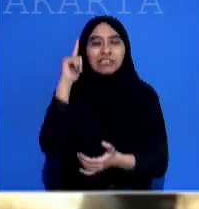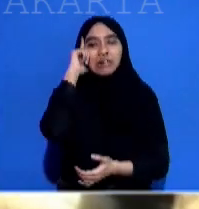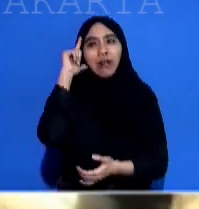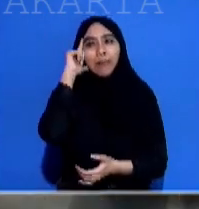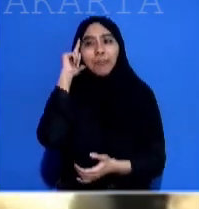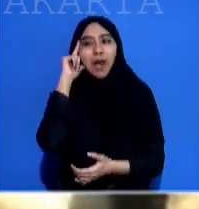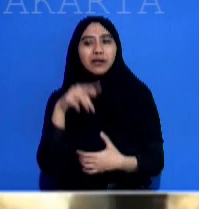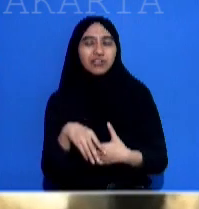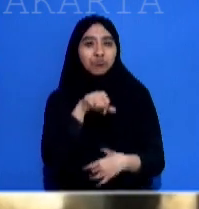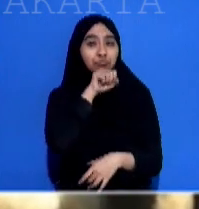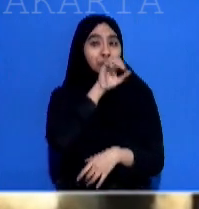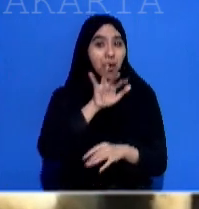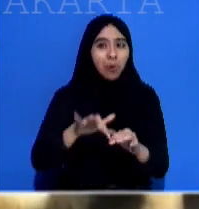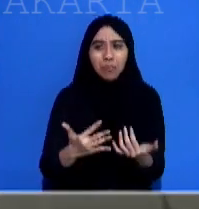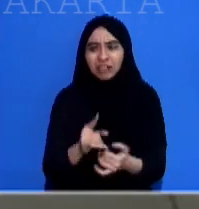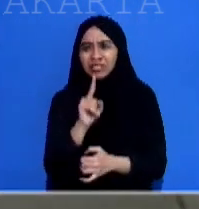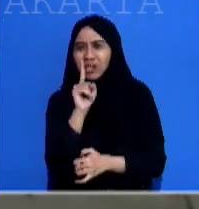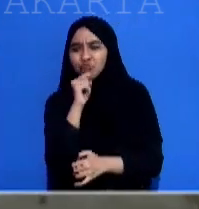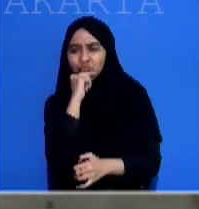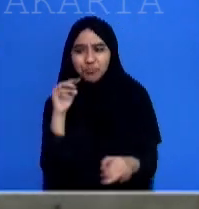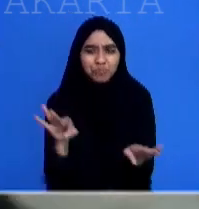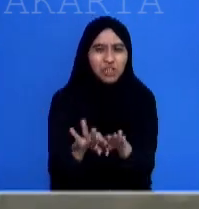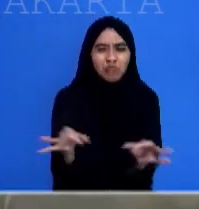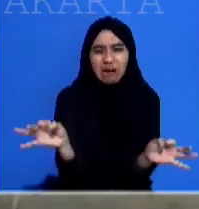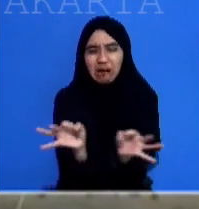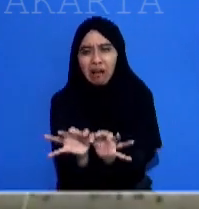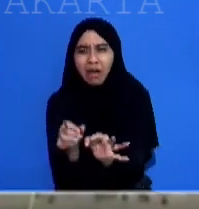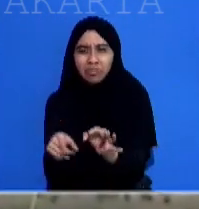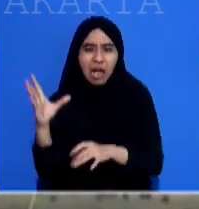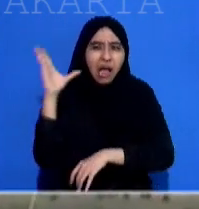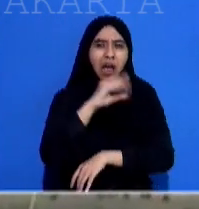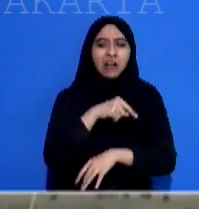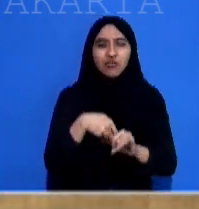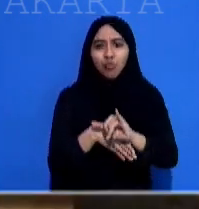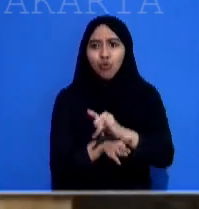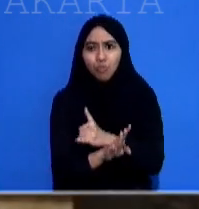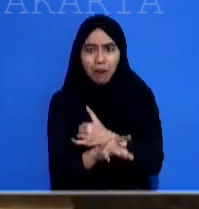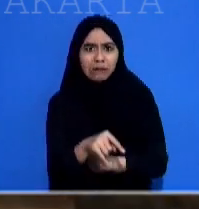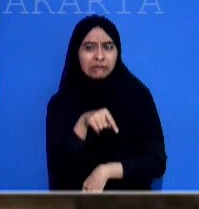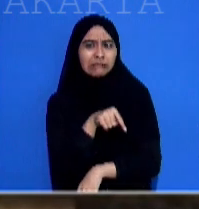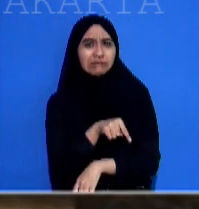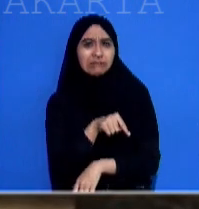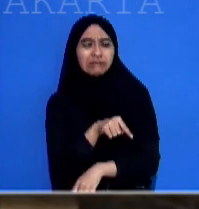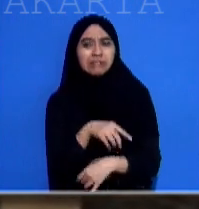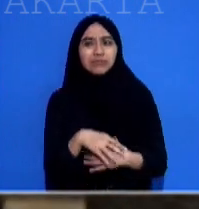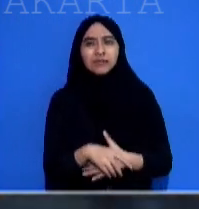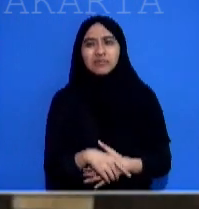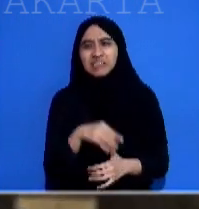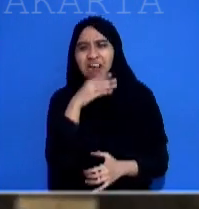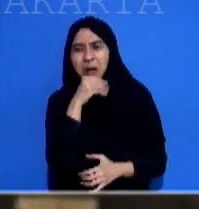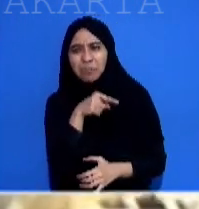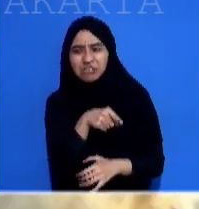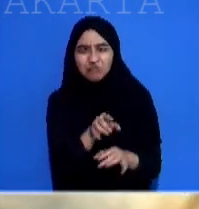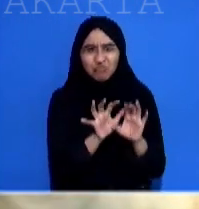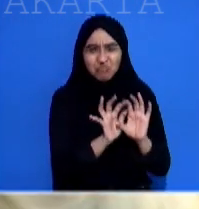nedahaken bilih ing setunggal minggu pungkasan ngajengi dinten riyaya kurban 1200 gangsal Hijriah mendo gadhanipun dereng